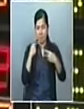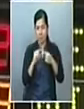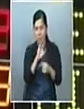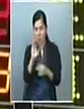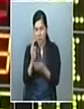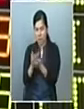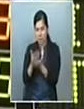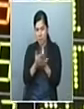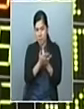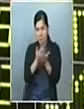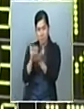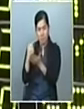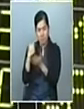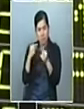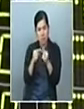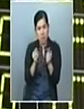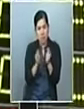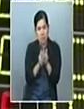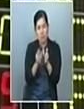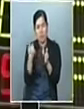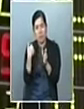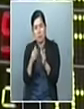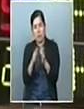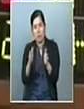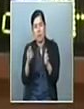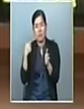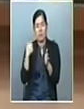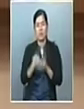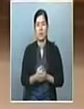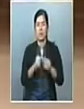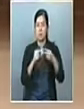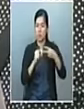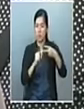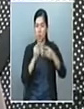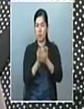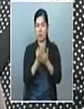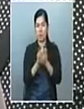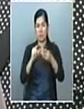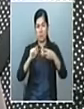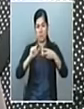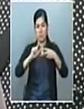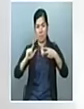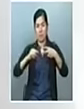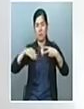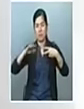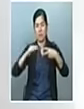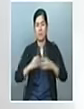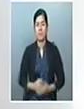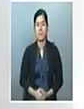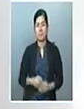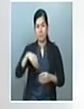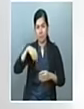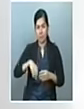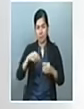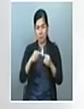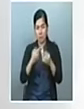รกิจที่มีศักยภาพขนาดกลางและเล็กซึ่งมีทุนชำระแล้วหลัง IPO ตั้งแต่20ล้านบาทขึ้นไปค่ะตลาดหลักทรัพย์เปิดทำ